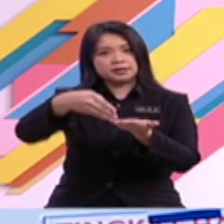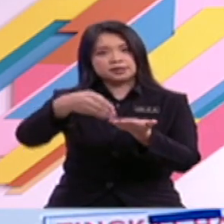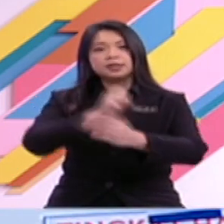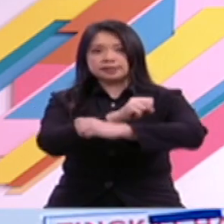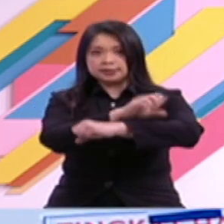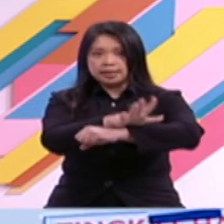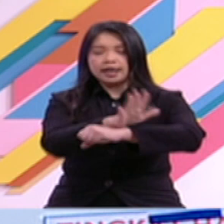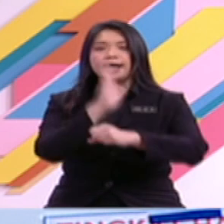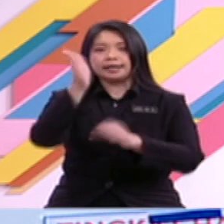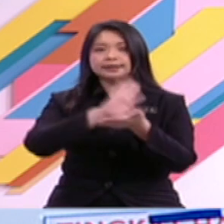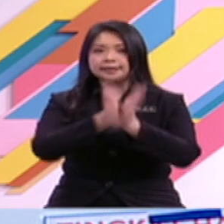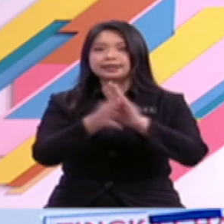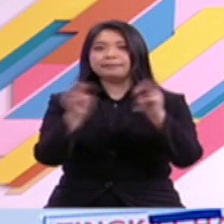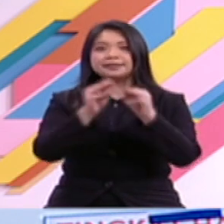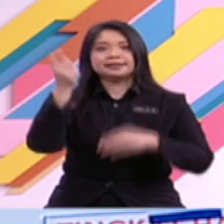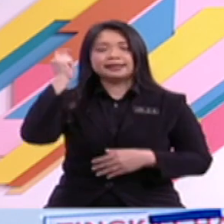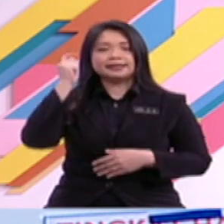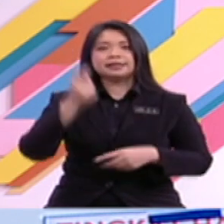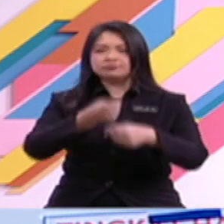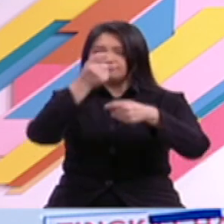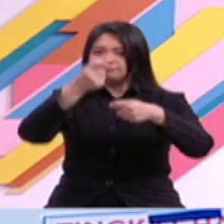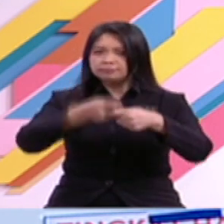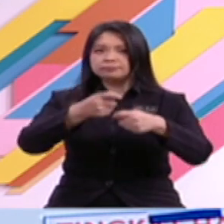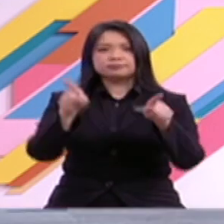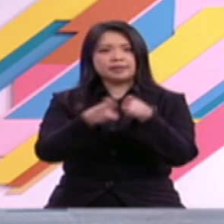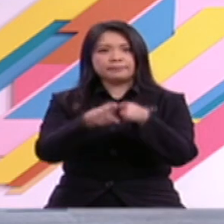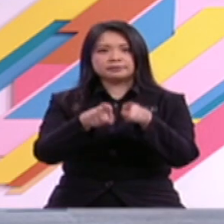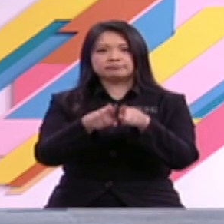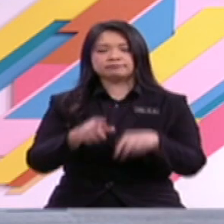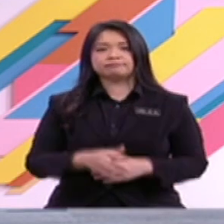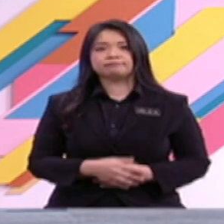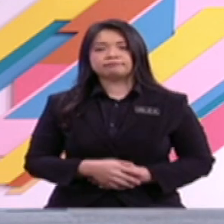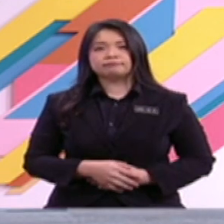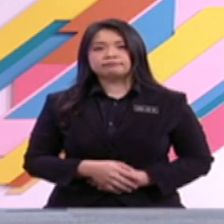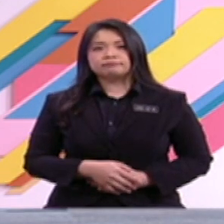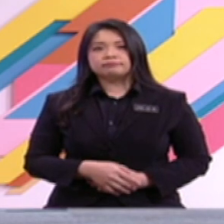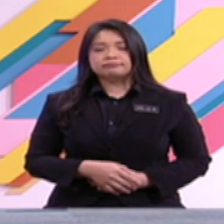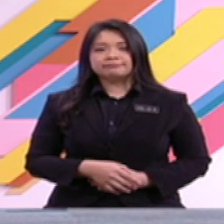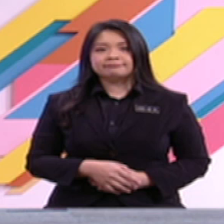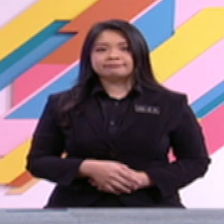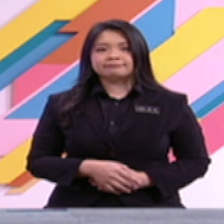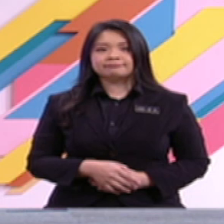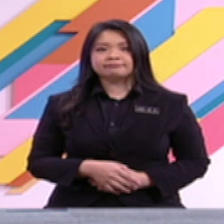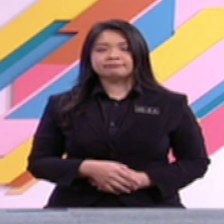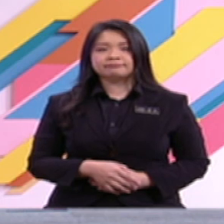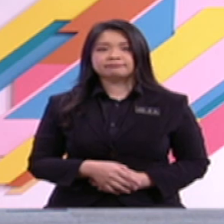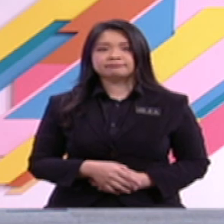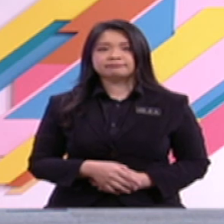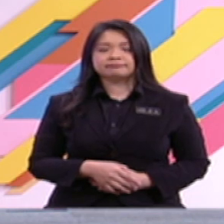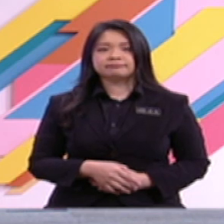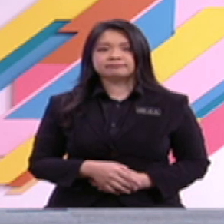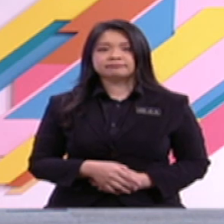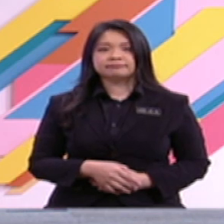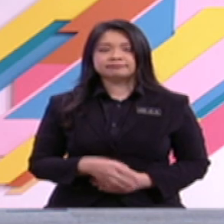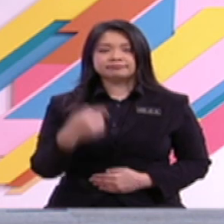jadi masih tetap sama tak sama Oke seterusnya khitanan Oke sekitar Hai hehehe akan